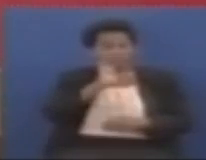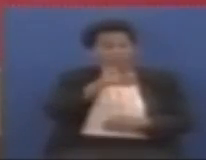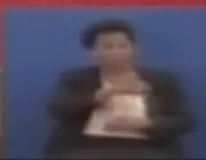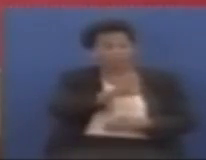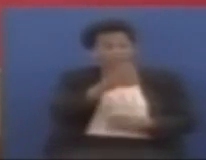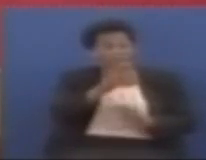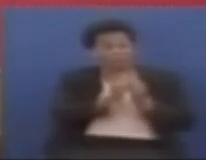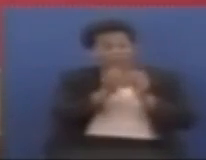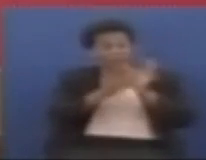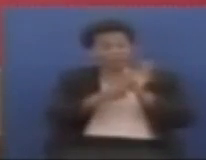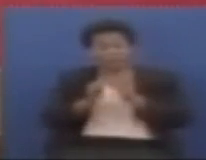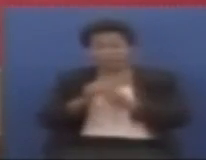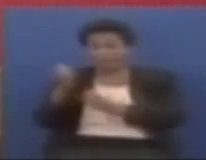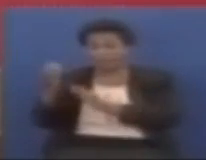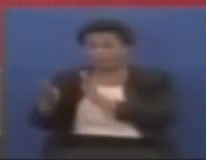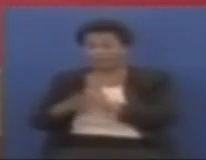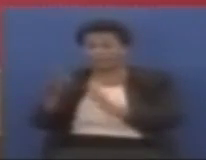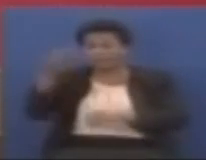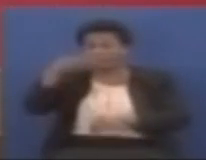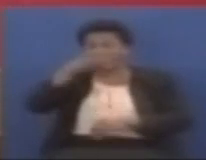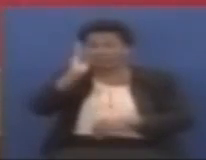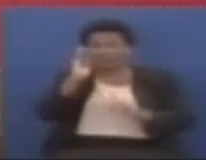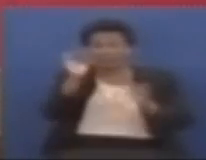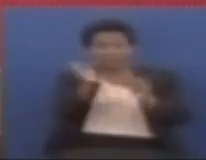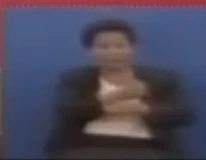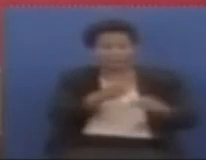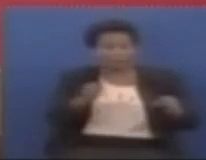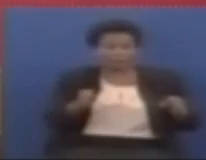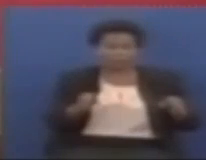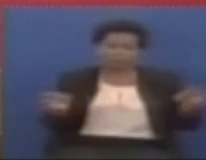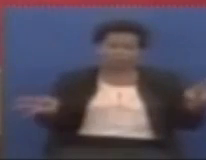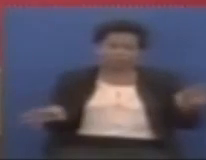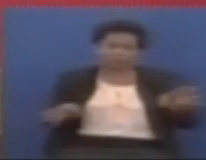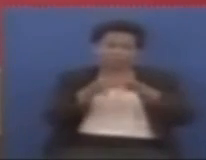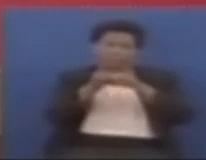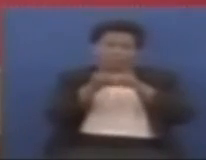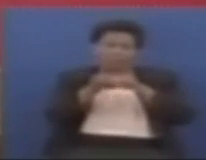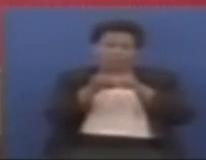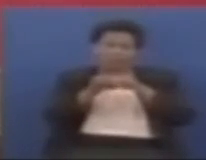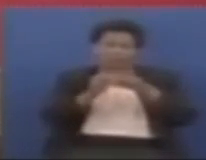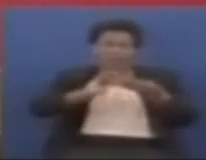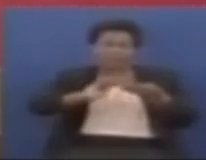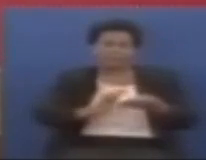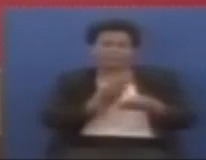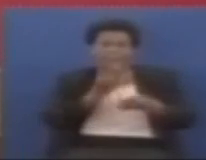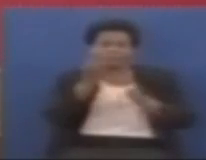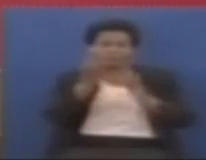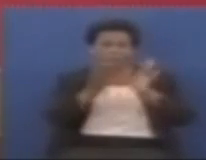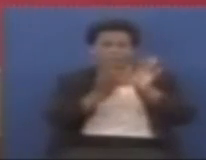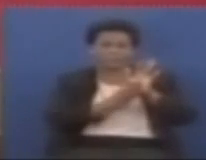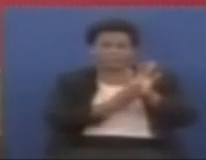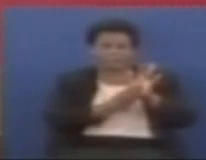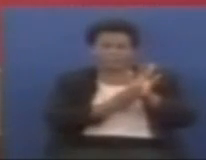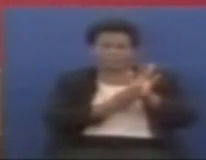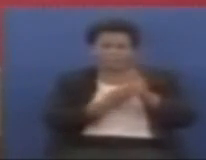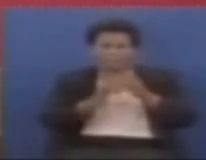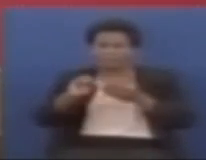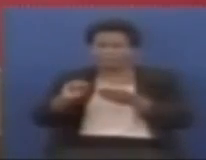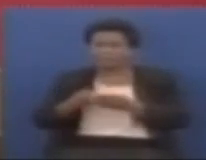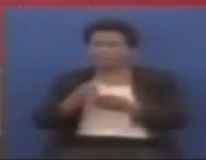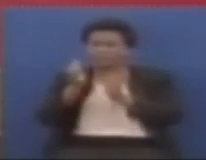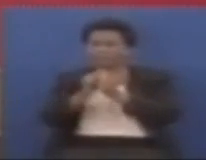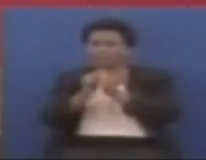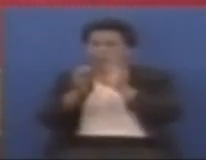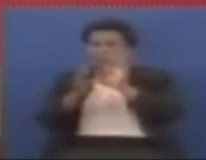hitaji la kutumia mawakili binafsi, mwanasheria mkuu wa serikali hulazimika